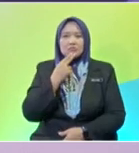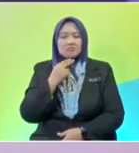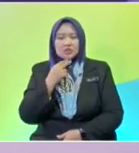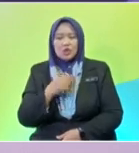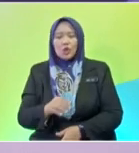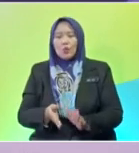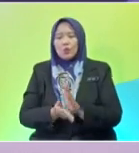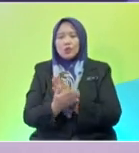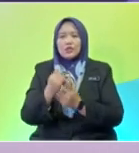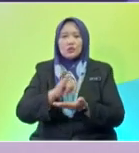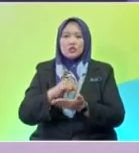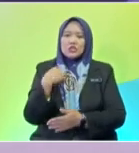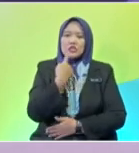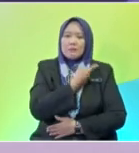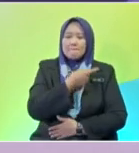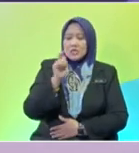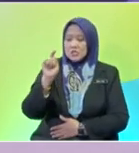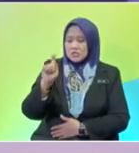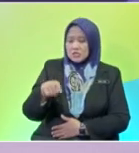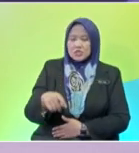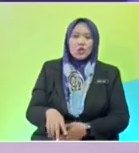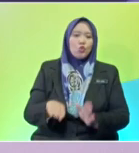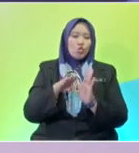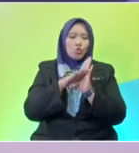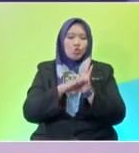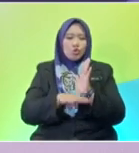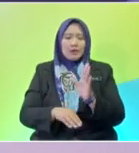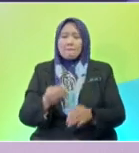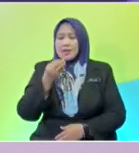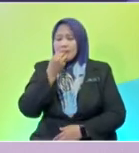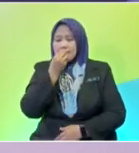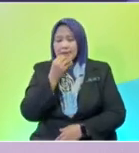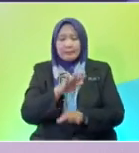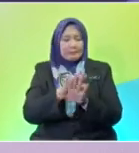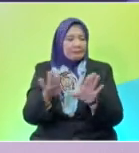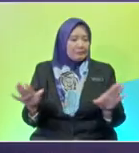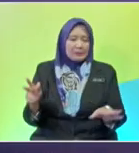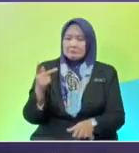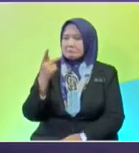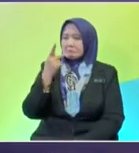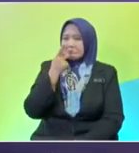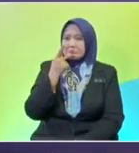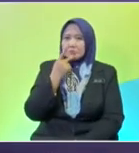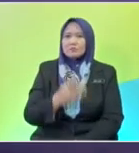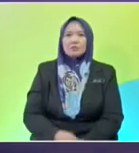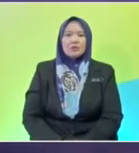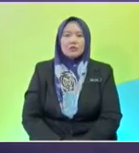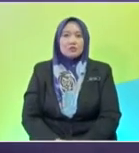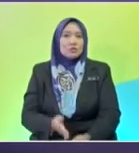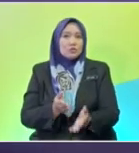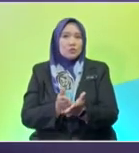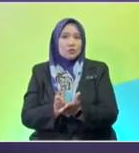kan makanan yang tidak berkhasiat Oke kesan pengambilan makanan yang